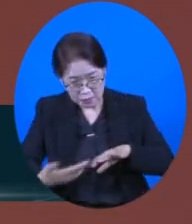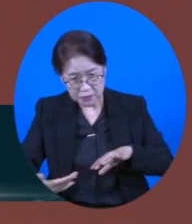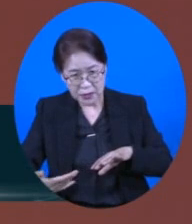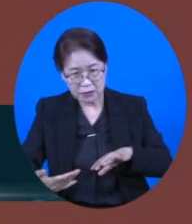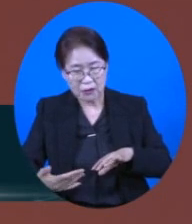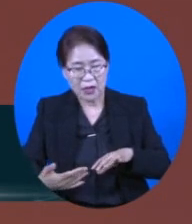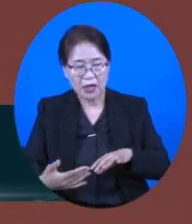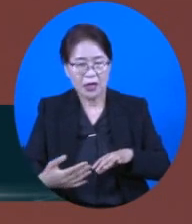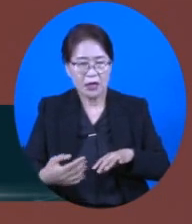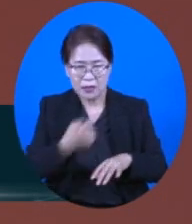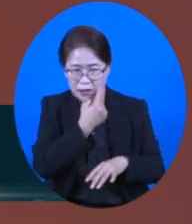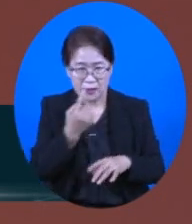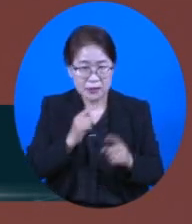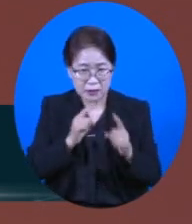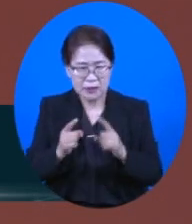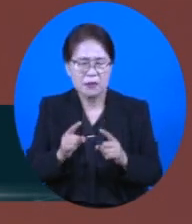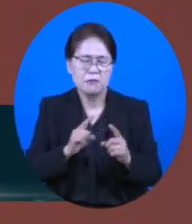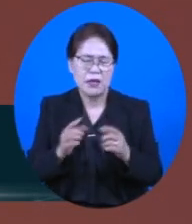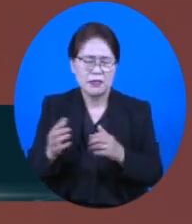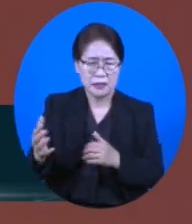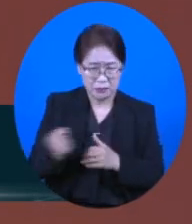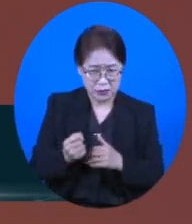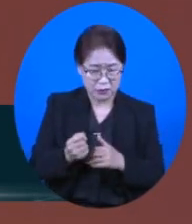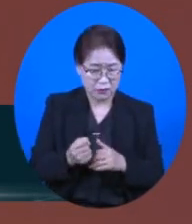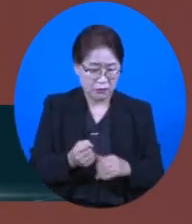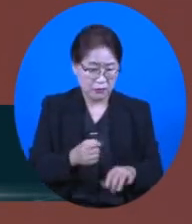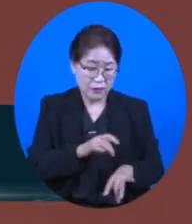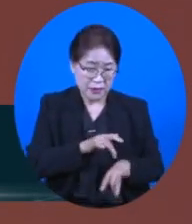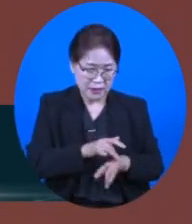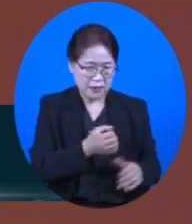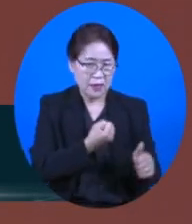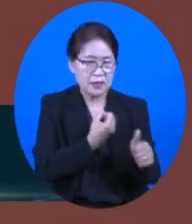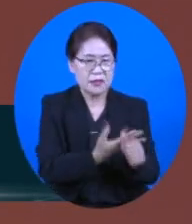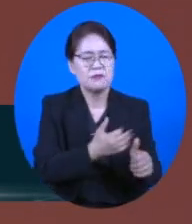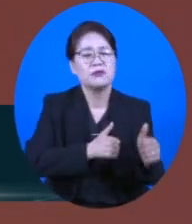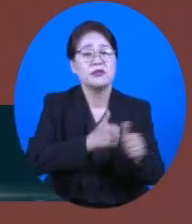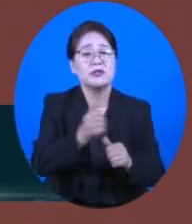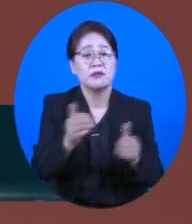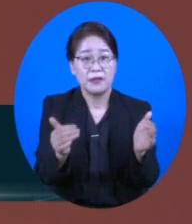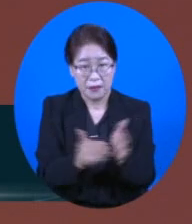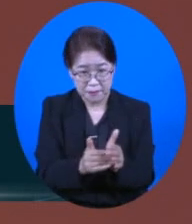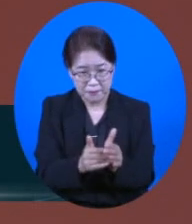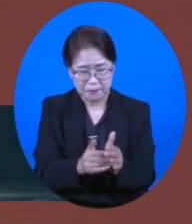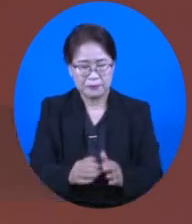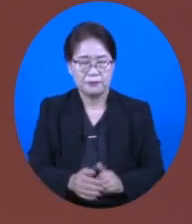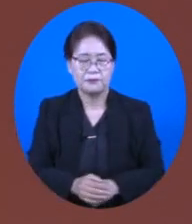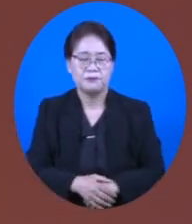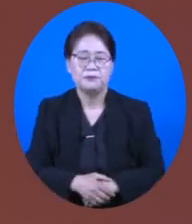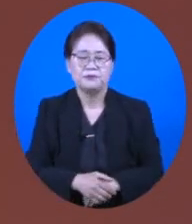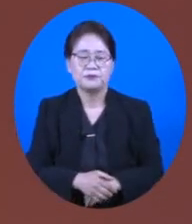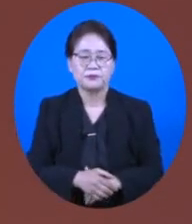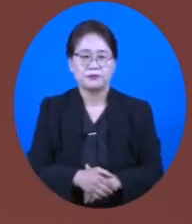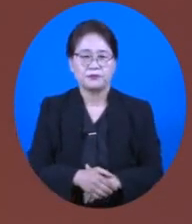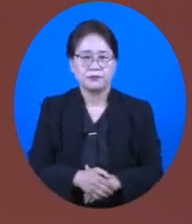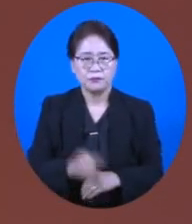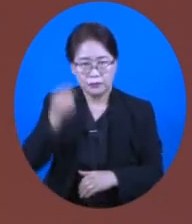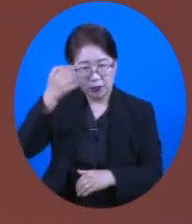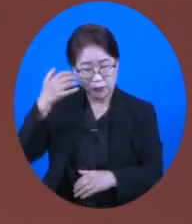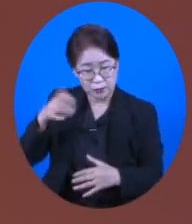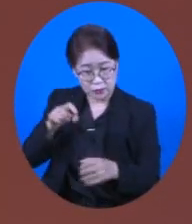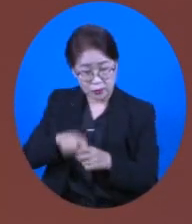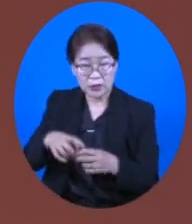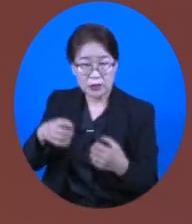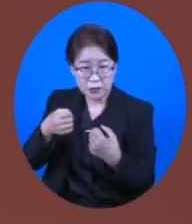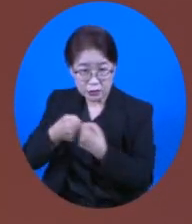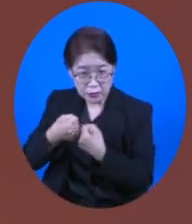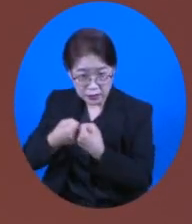말씀으로써 사탄의 참소를 이겼다라고 말씀하고 있어요. 여러분 그렇습니다. 영적인 전쟁에서